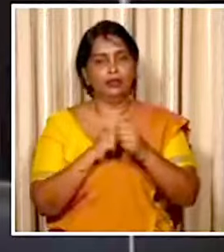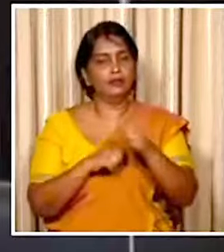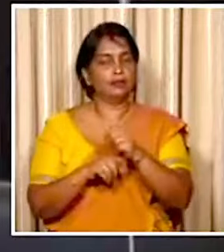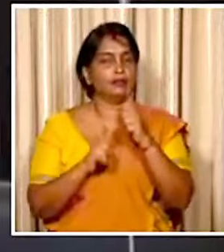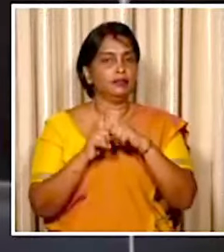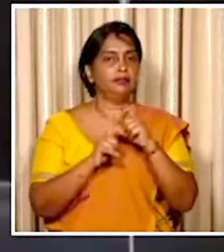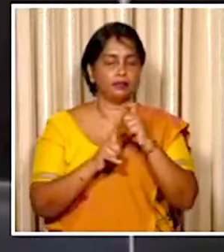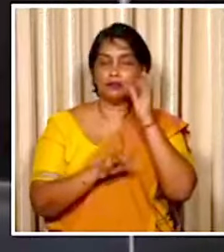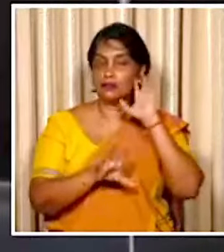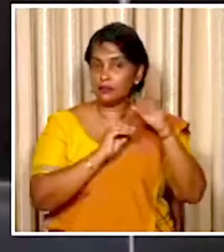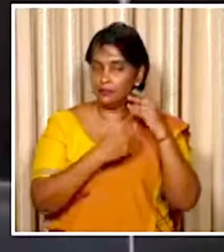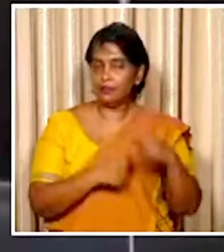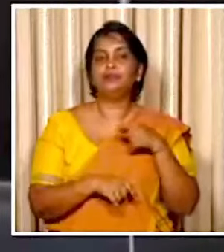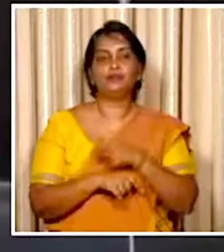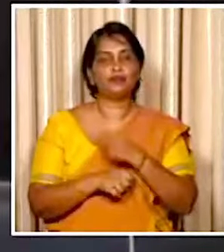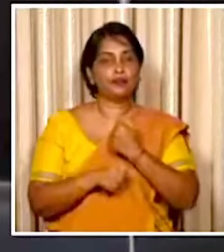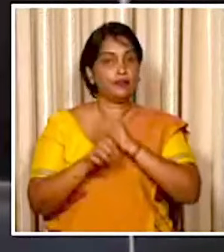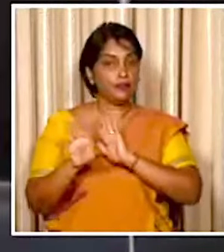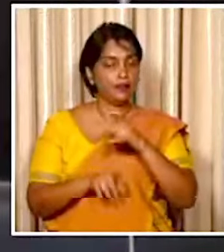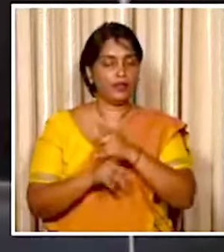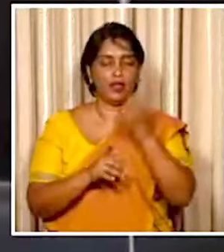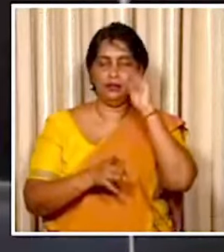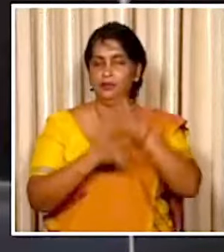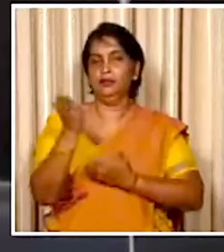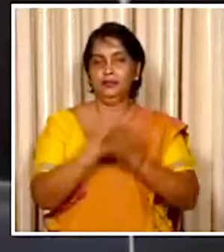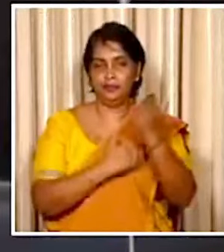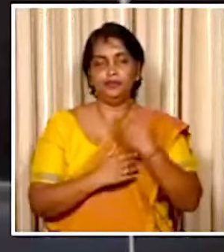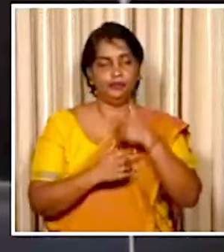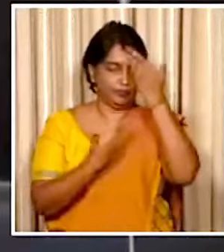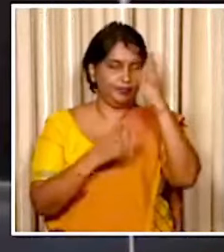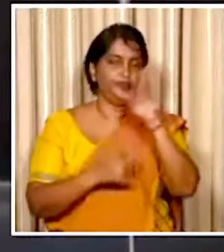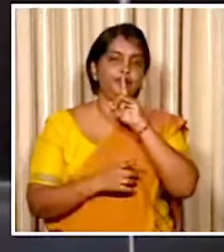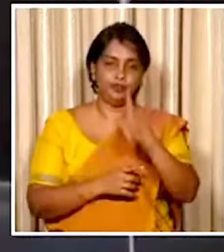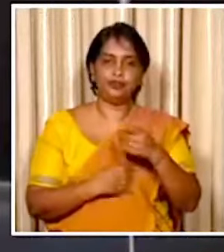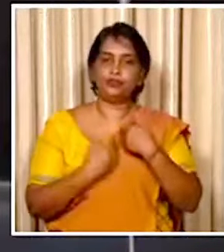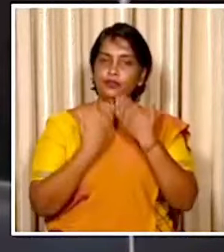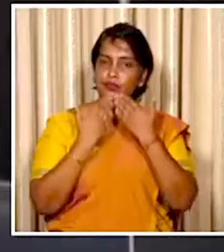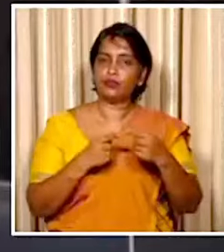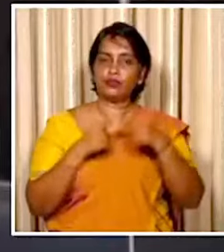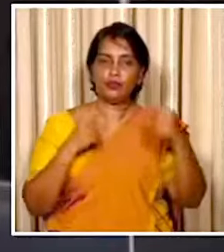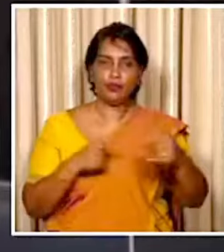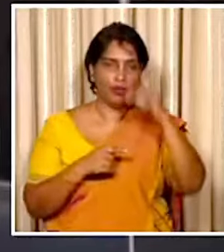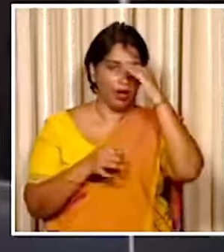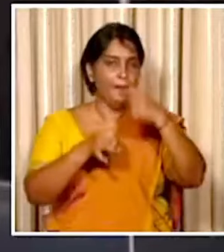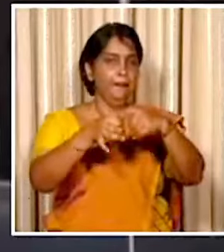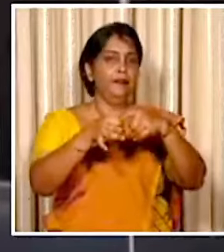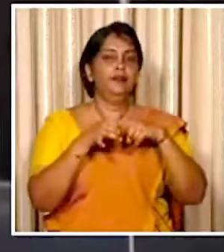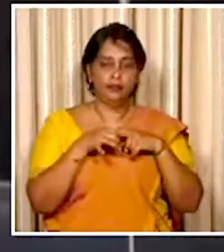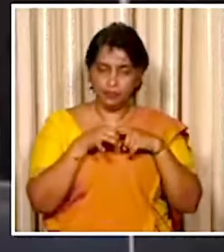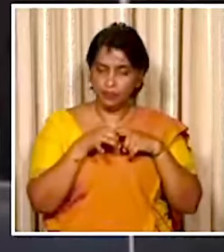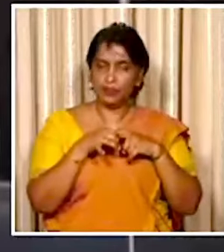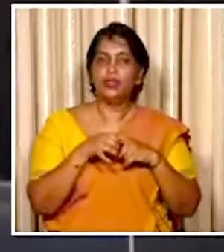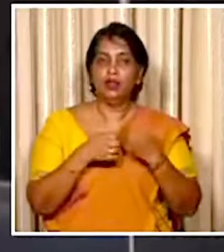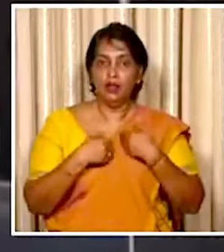අමාත්‍යාංශයේ නිරීක්ෂණ අරගෙන අදාළ අමාත්‍ය මණ්ඩල සංදේශය ඉදිරිපත් කරන මම ඉතාම විවෘතව කියනවා මම ස්තුතිවන්ත වෙනවා විපක්ෂ නායකතුමාට ප්‍රශ්නේ මතු කරපු එක ගැන